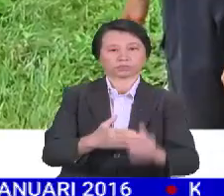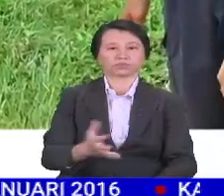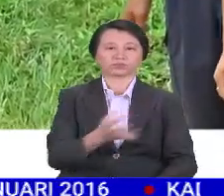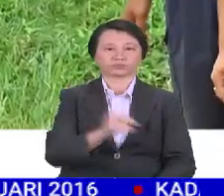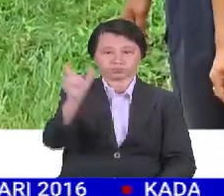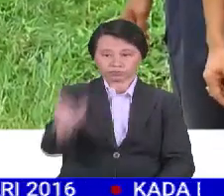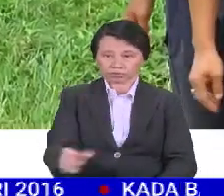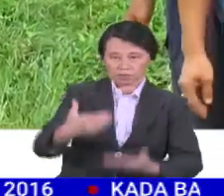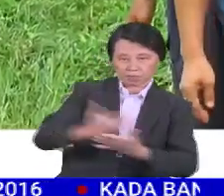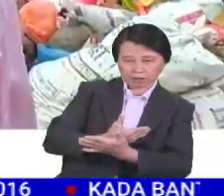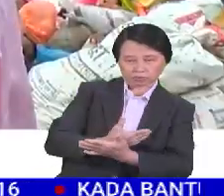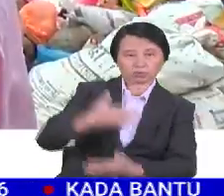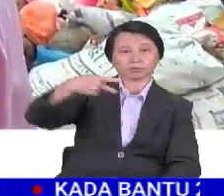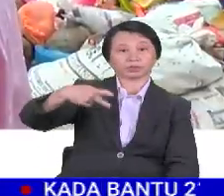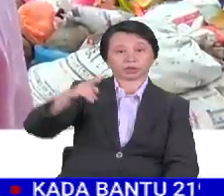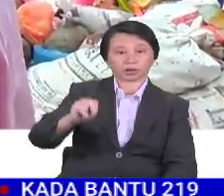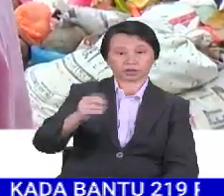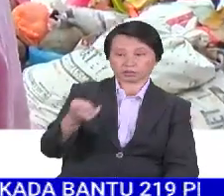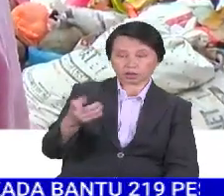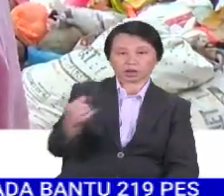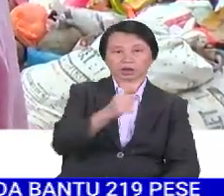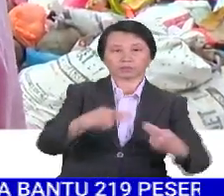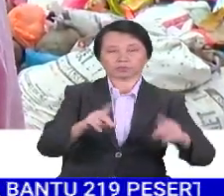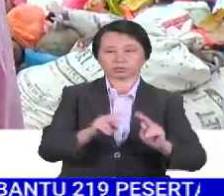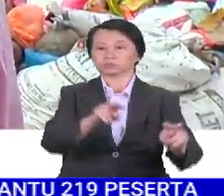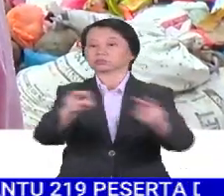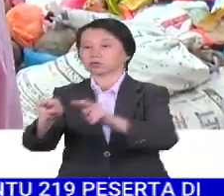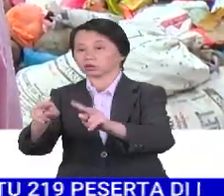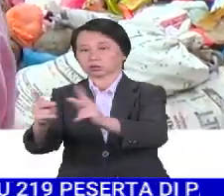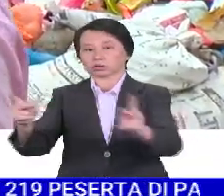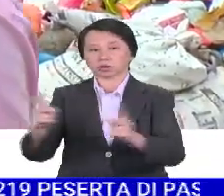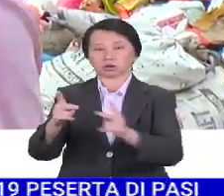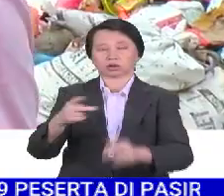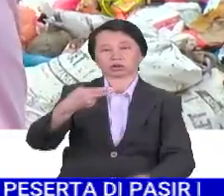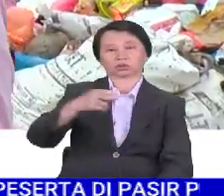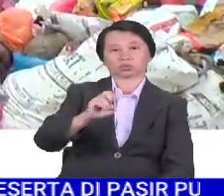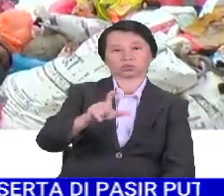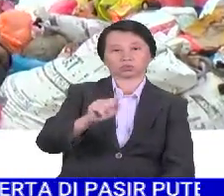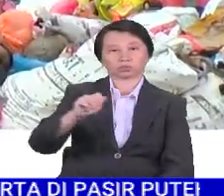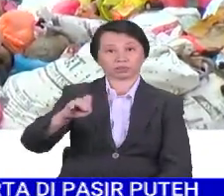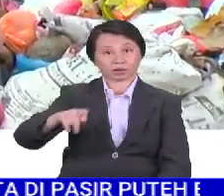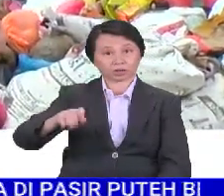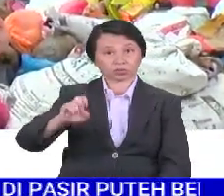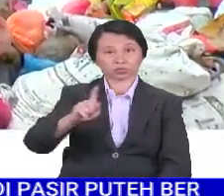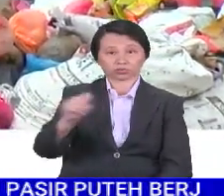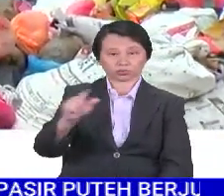Sementara calon muka baru Perikatan Nasional Aziz Ismail mengambil peluang meninjau kawasan di Felda Ulu Belitung. Esok,